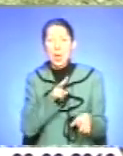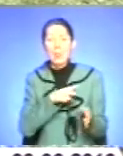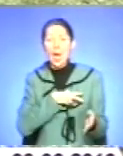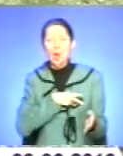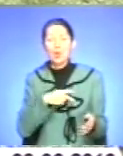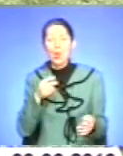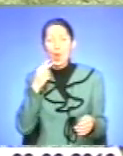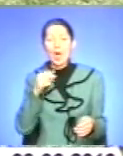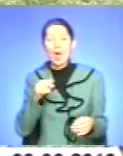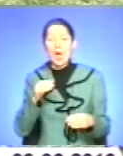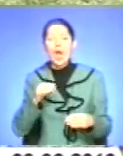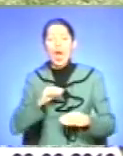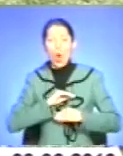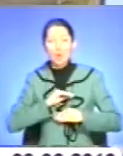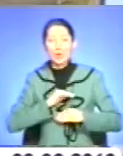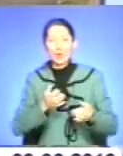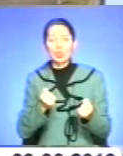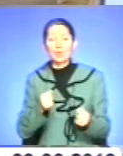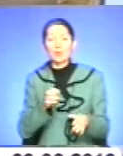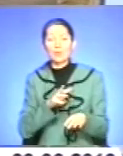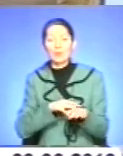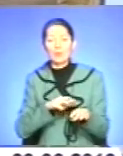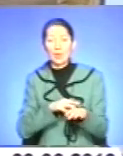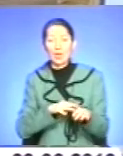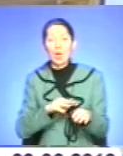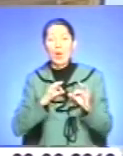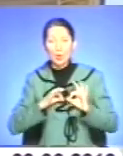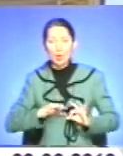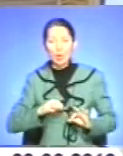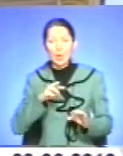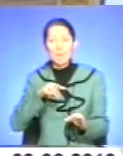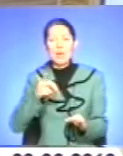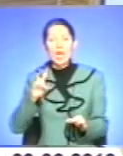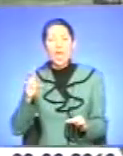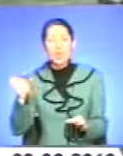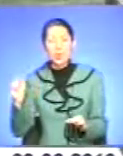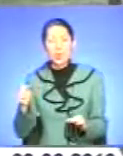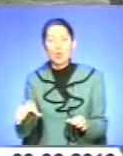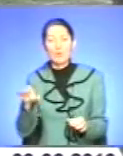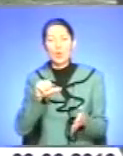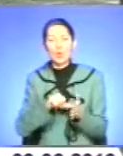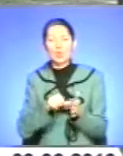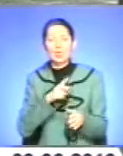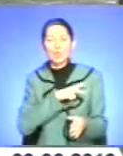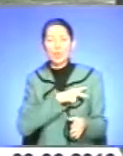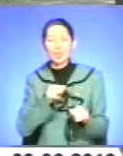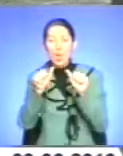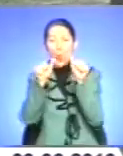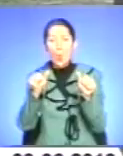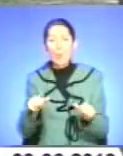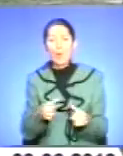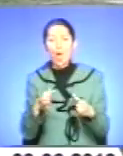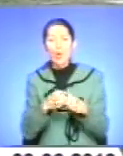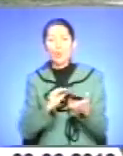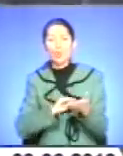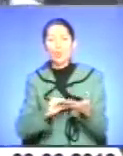отримав співробітник обласної прокуратури Юрій Микитюк. Усіх учасників футбольних змагань нагородили кубками, а команда